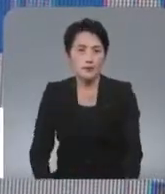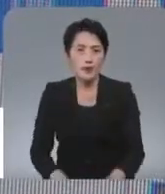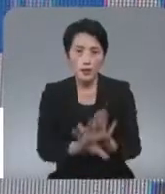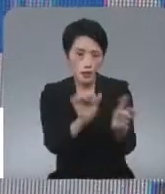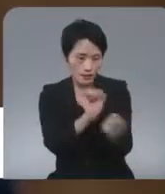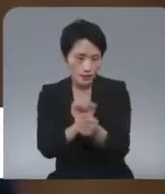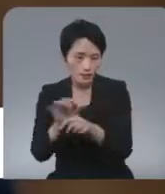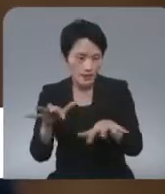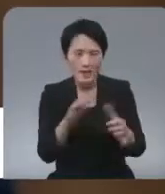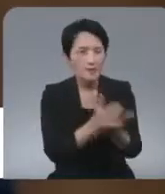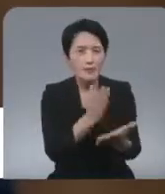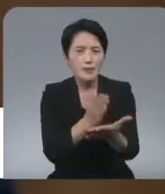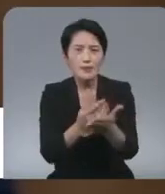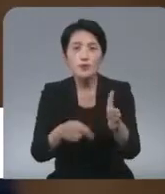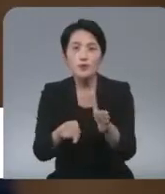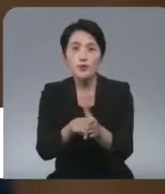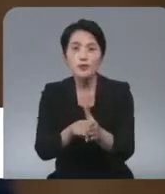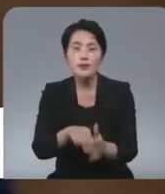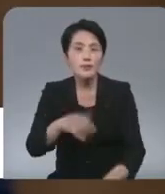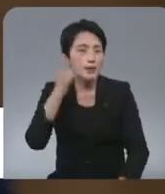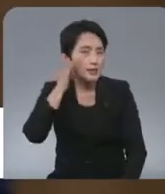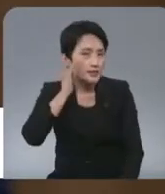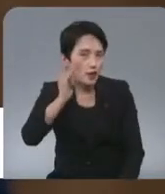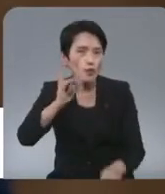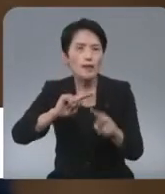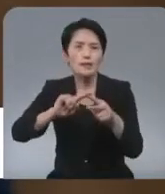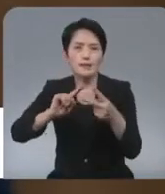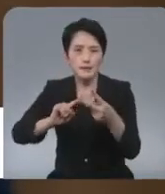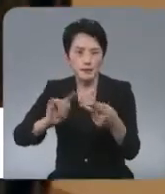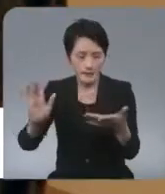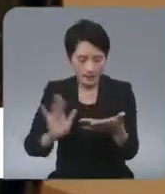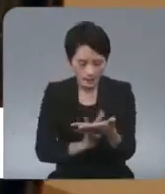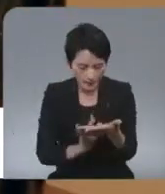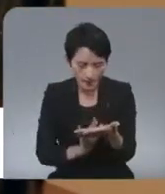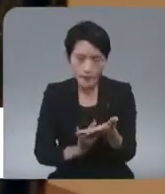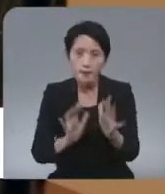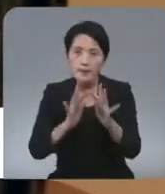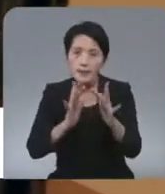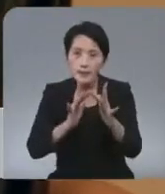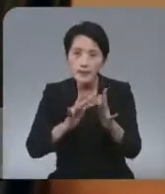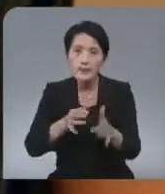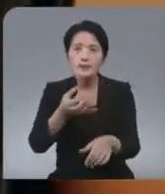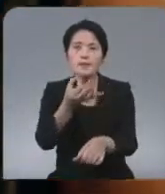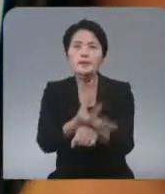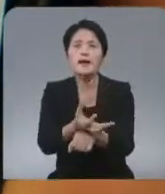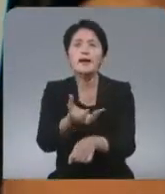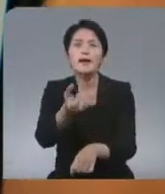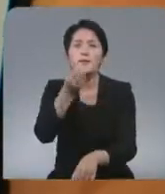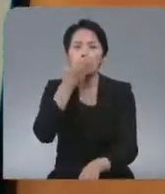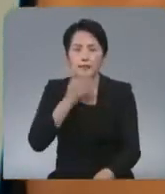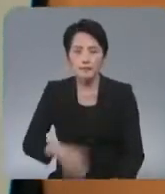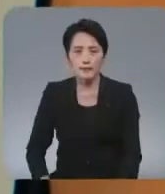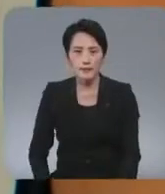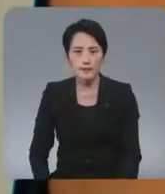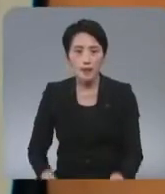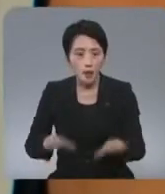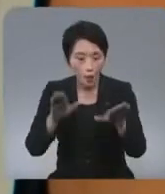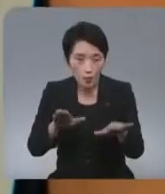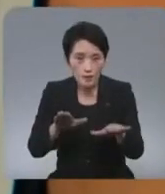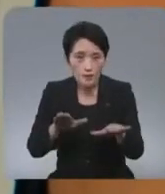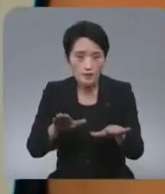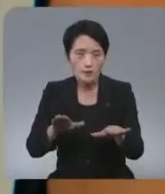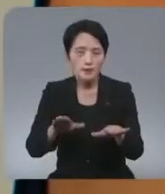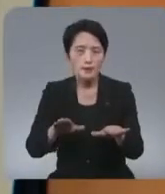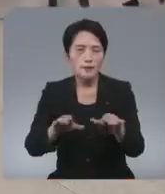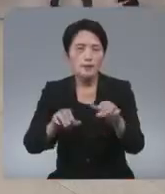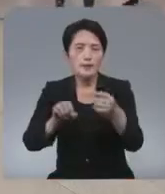电话进行为期三天的春节列车票预售。韩国铁道公社当天首先以不熟悉或不方便使